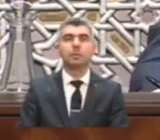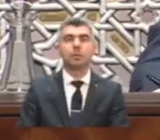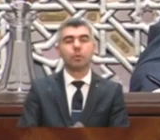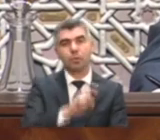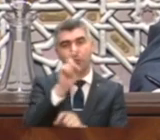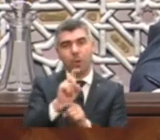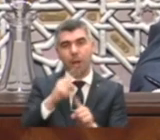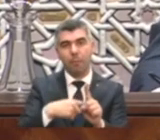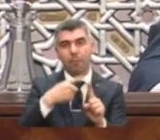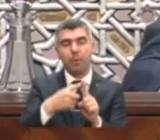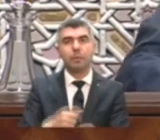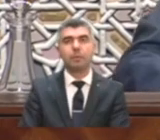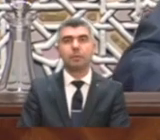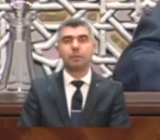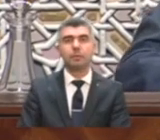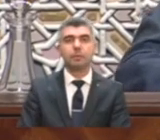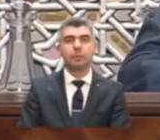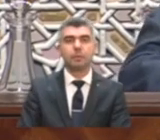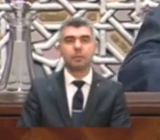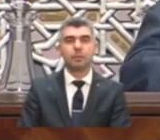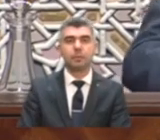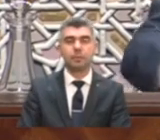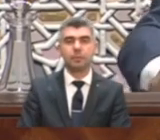سيدنا المحترم للتعقيب.